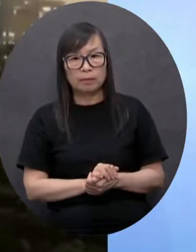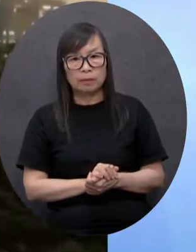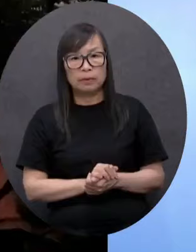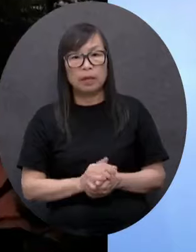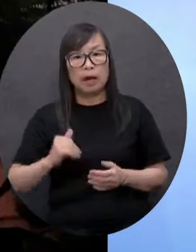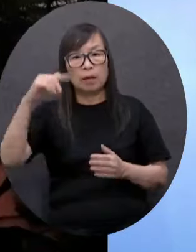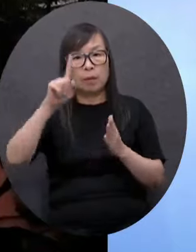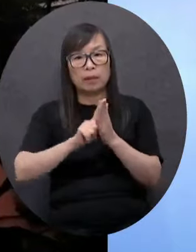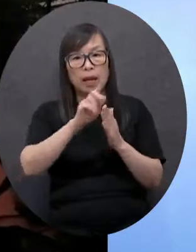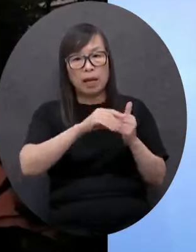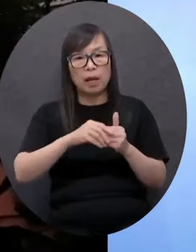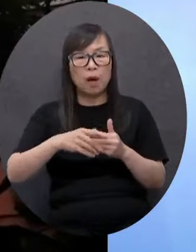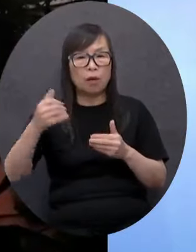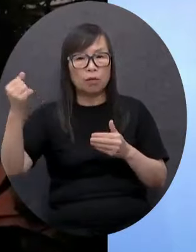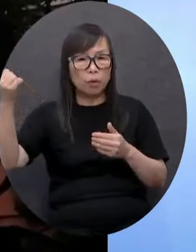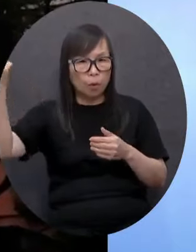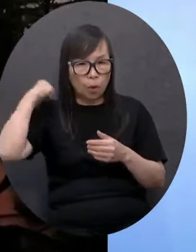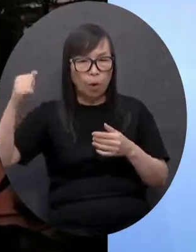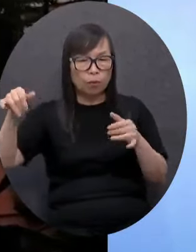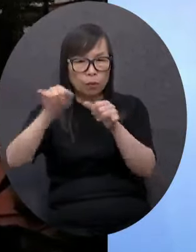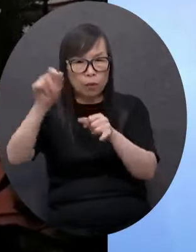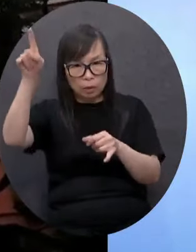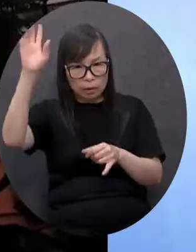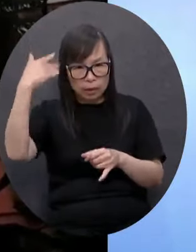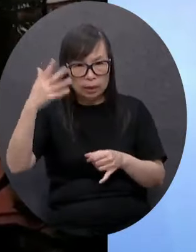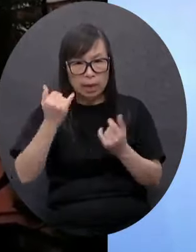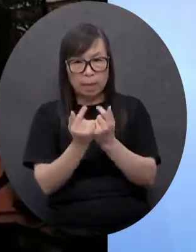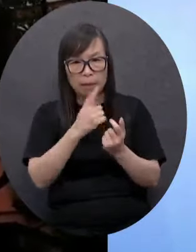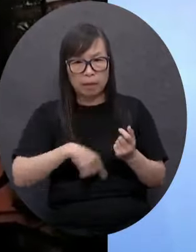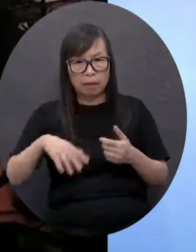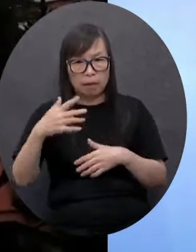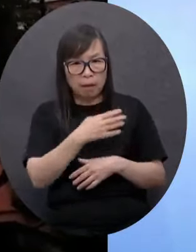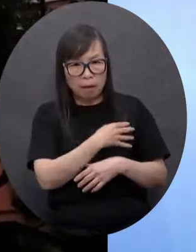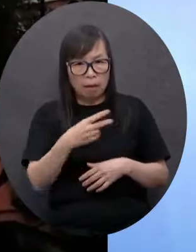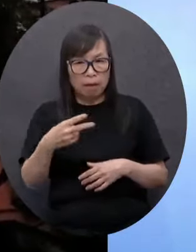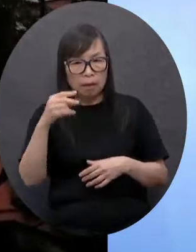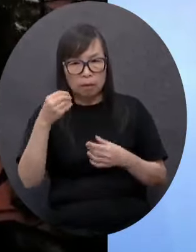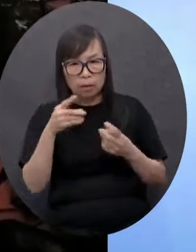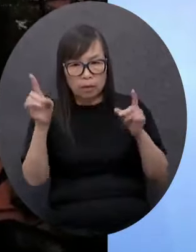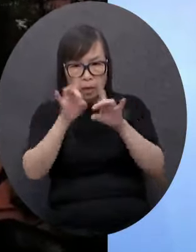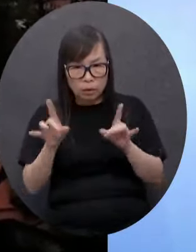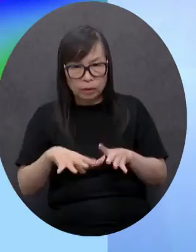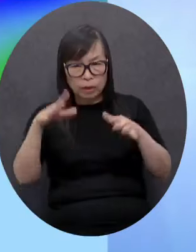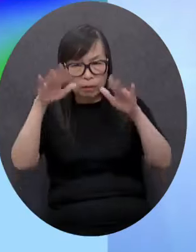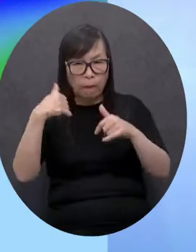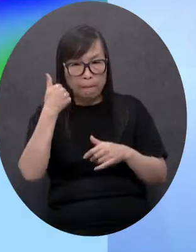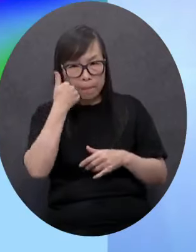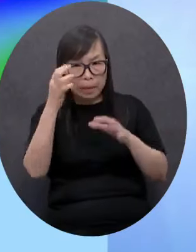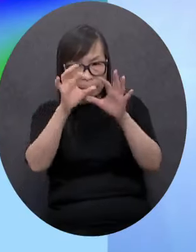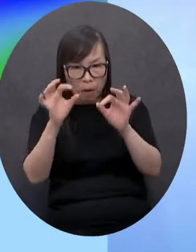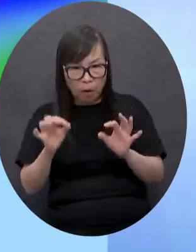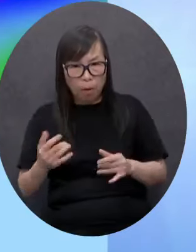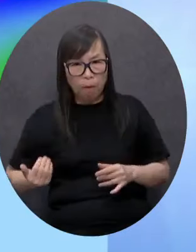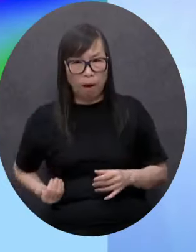高温亦都带嚟强对流天气，北京大部分地区星期二一度出现雷阵雨和冰雹。至于华